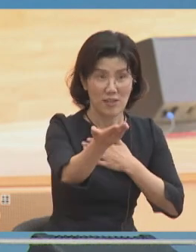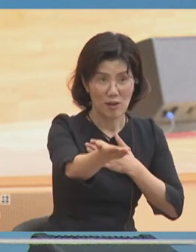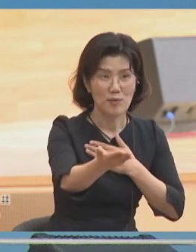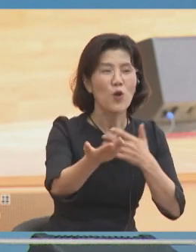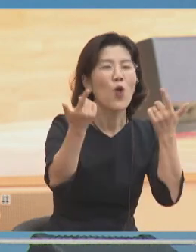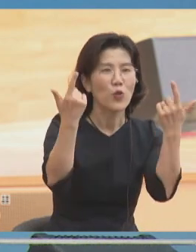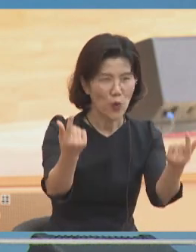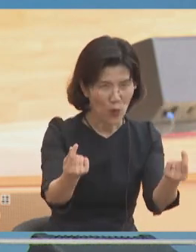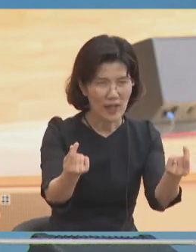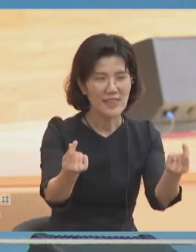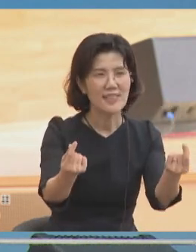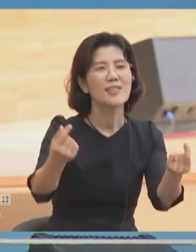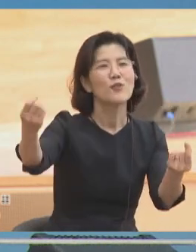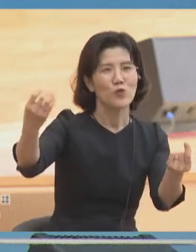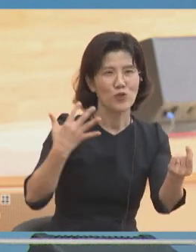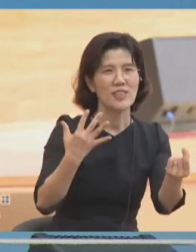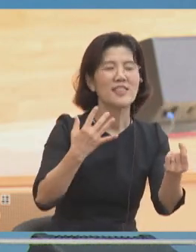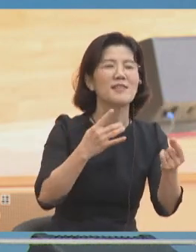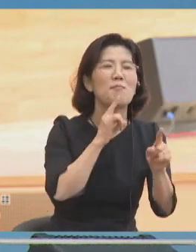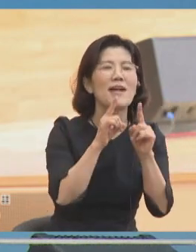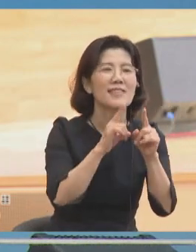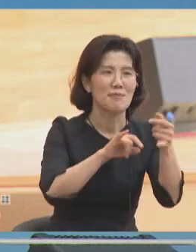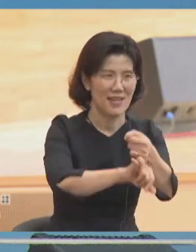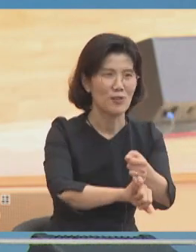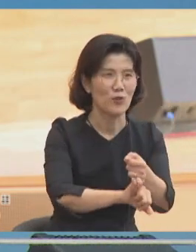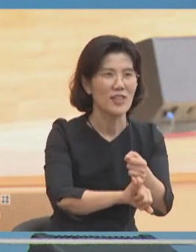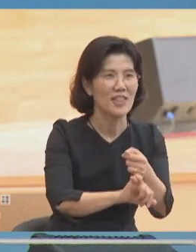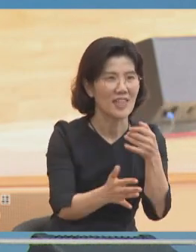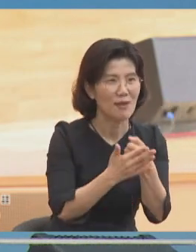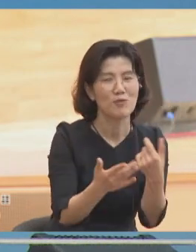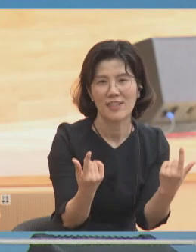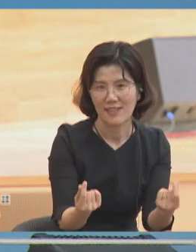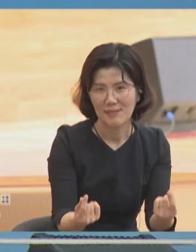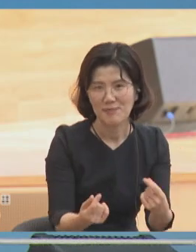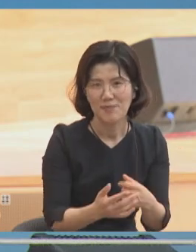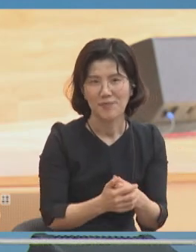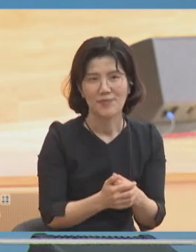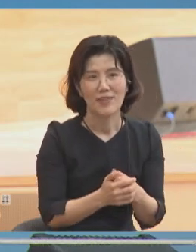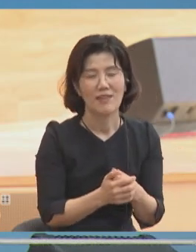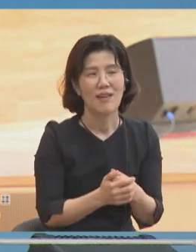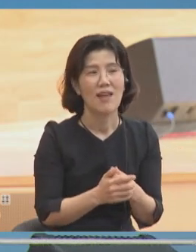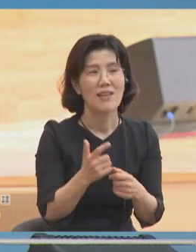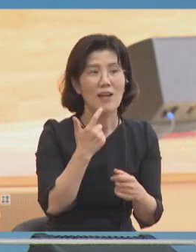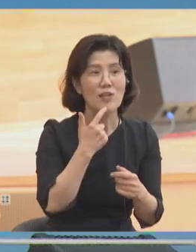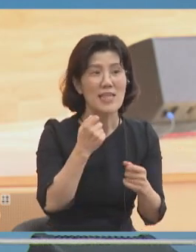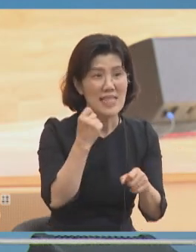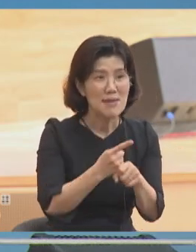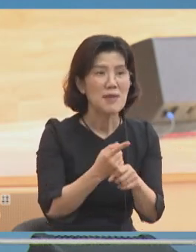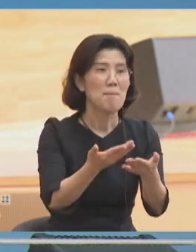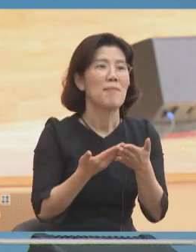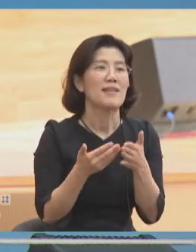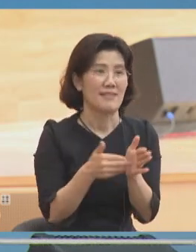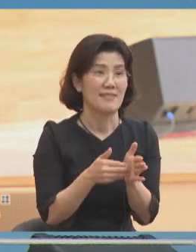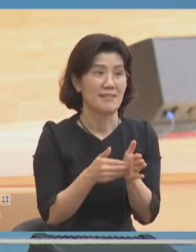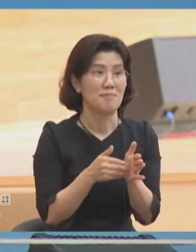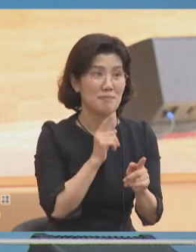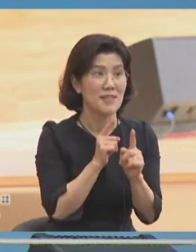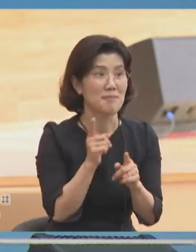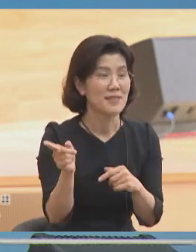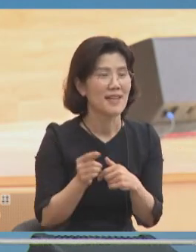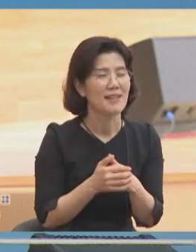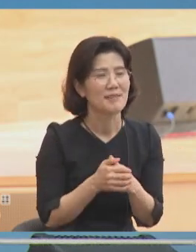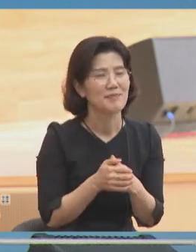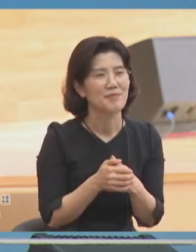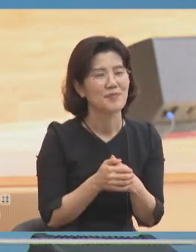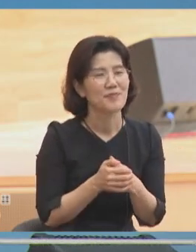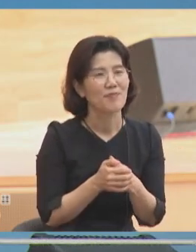주시는 확실한 약속이기 때문입니다 아브라함도 이삭도 다 받은 약속이에요 여러분 그런데요